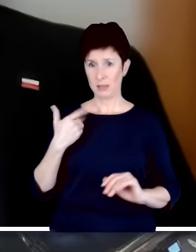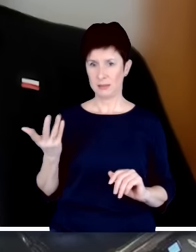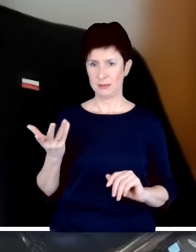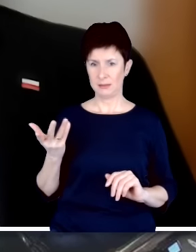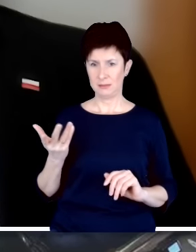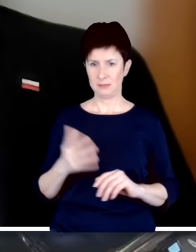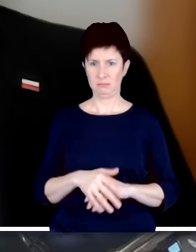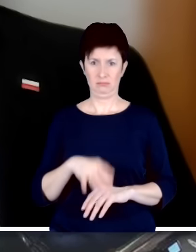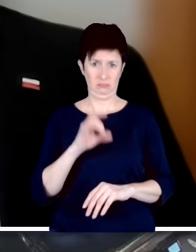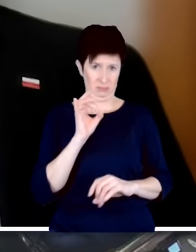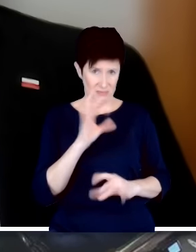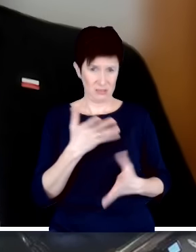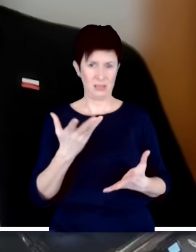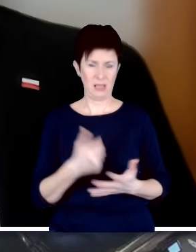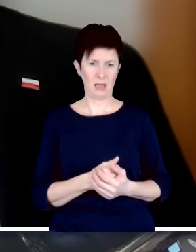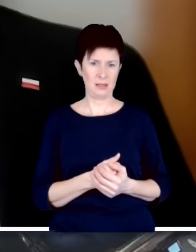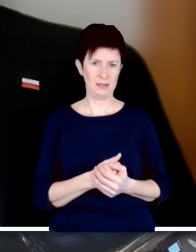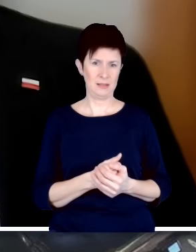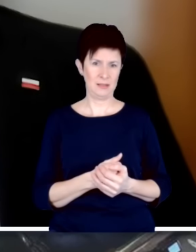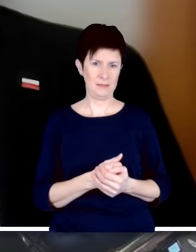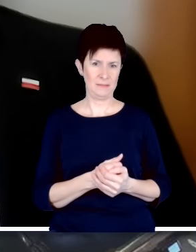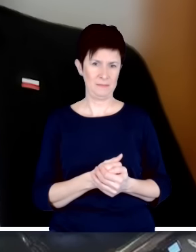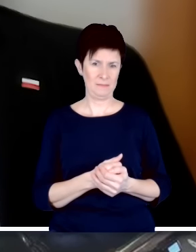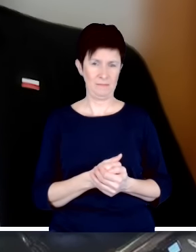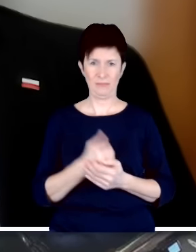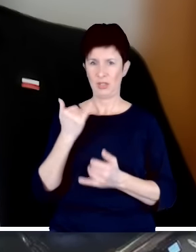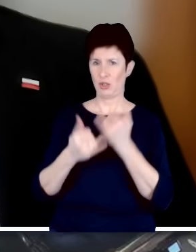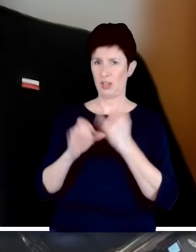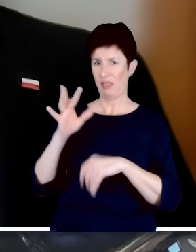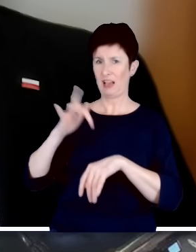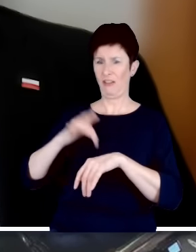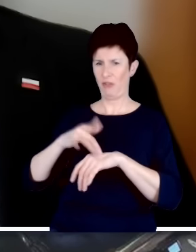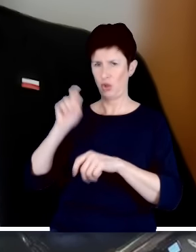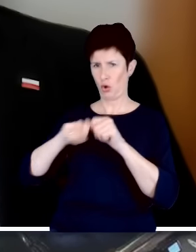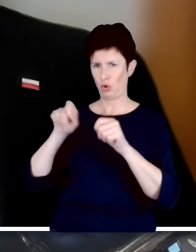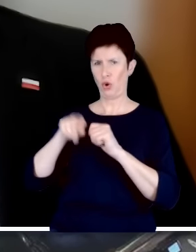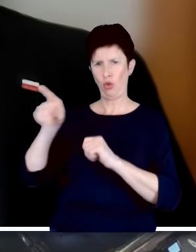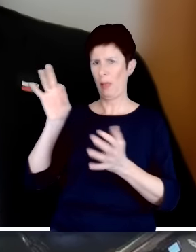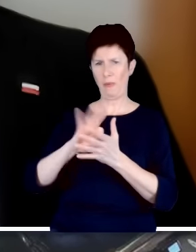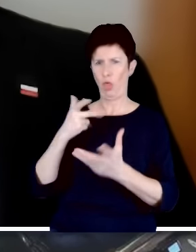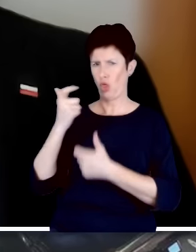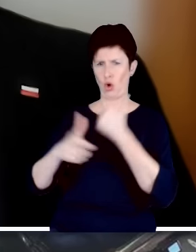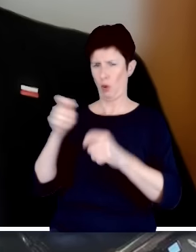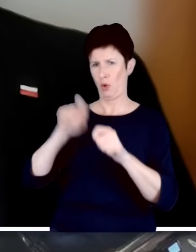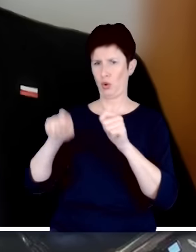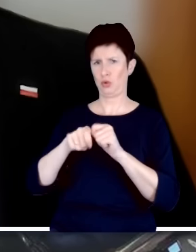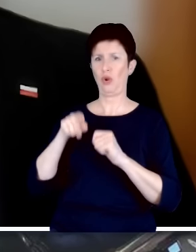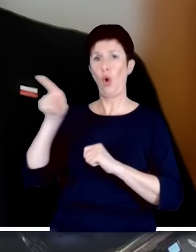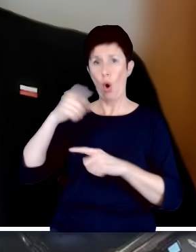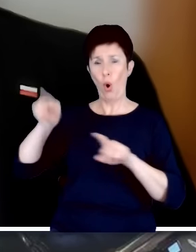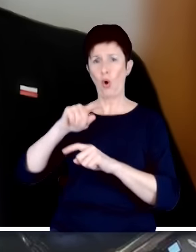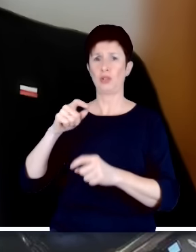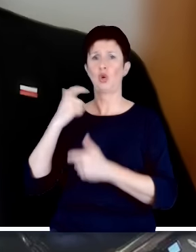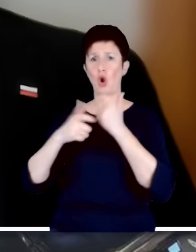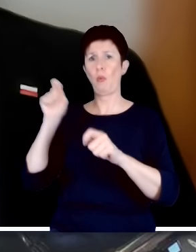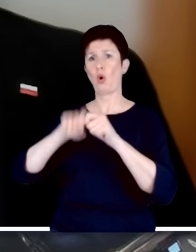Oczywiście, że tak. No, znaczy wie pan, ale panie ministrze, gdyby taki miał być wynik tego audytu, to by go nie robili. No oni go robią po to, żeby efekt był taki,